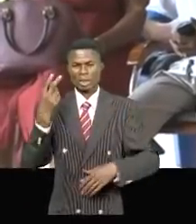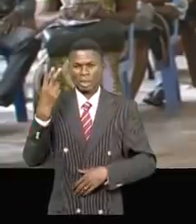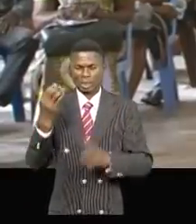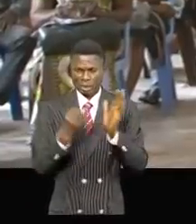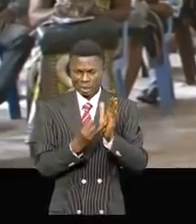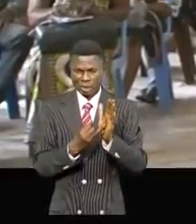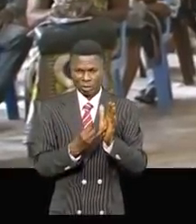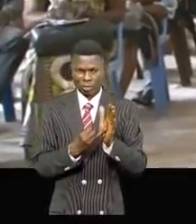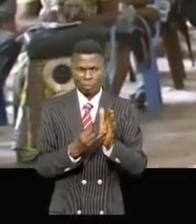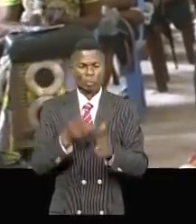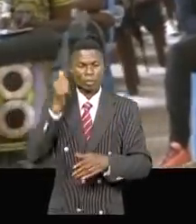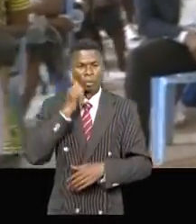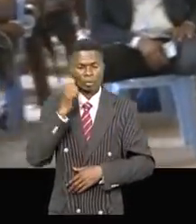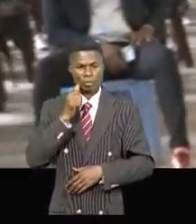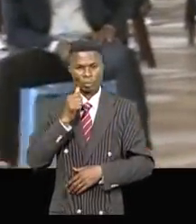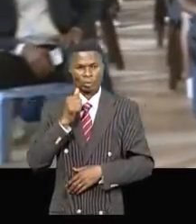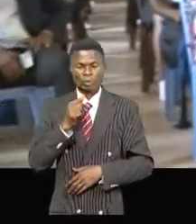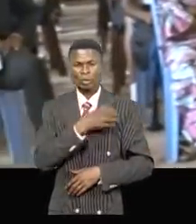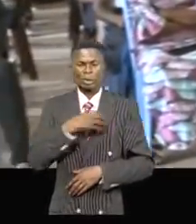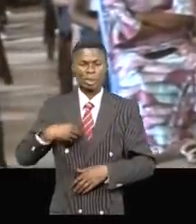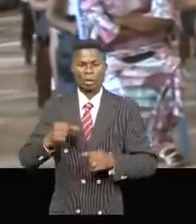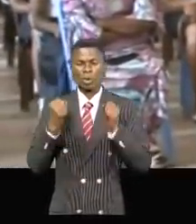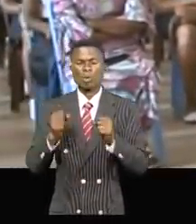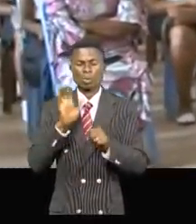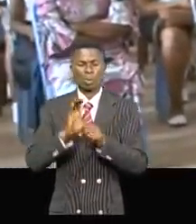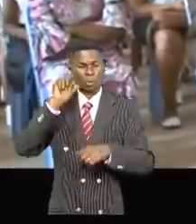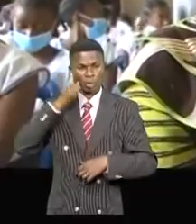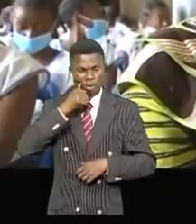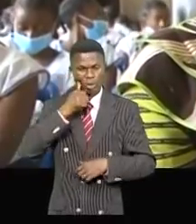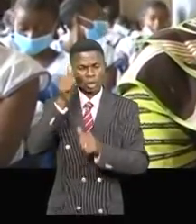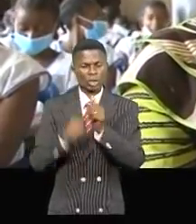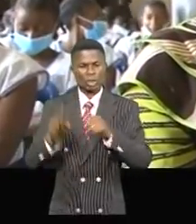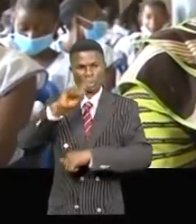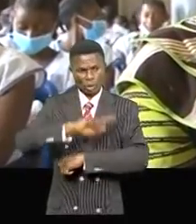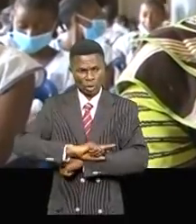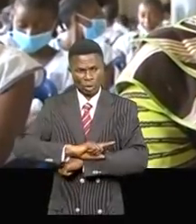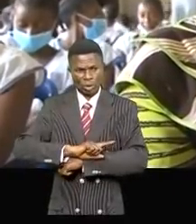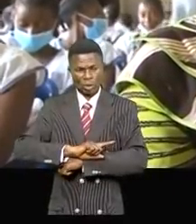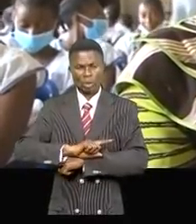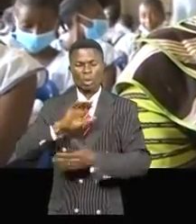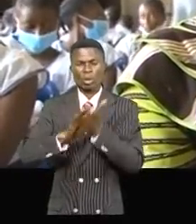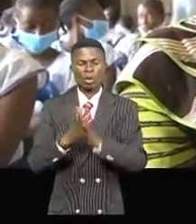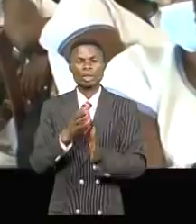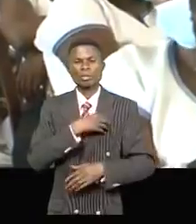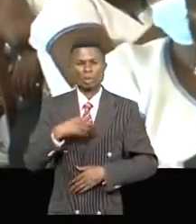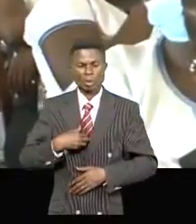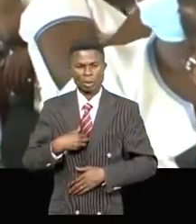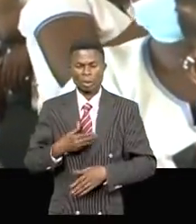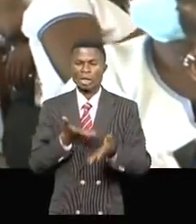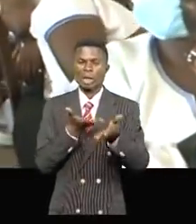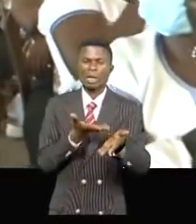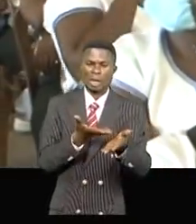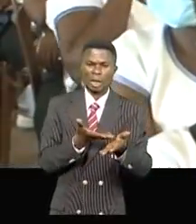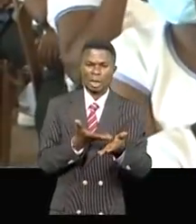Tinouéné. Fille aujourd'hui, mais femme de puissance demain. Et c'est chaque jour que l'on devient femme. Une assistance